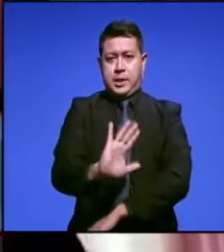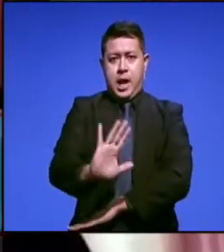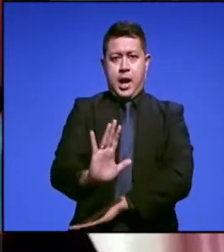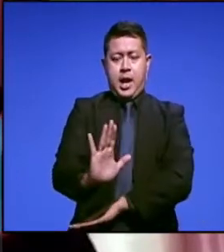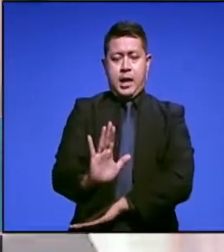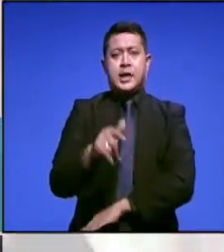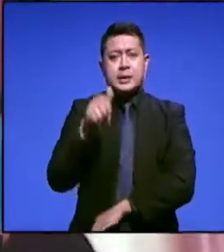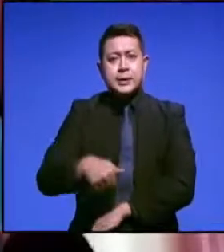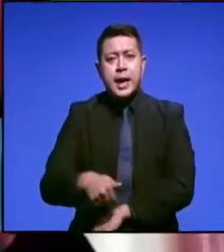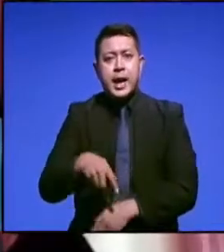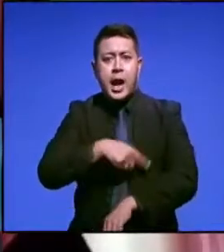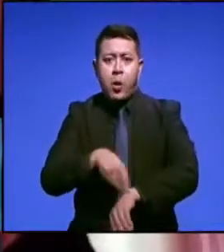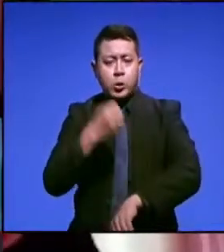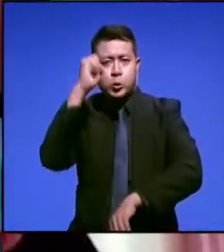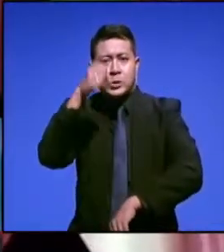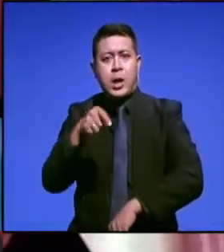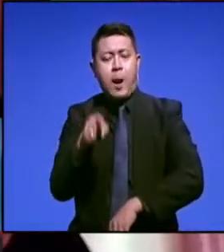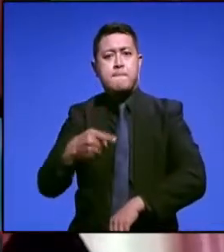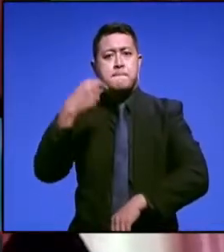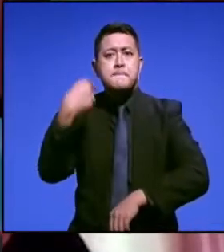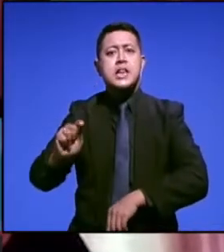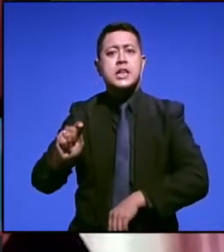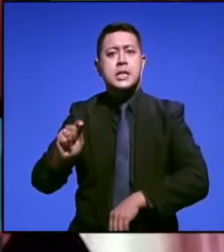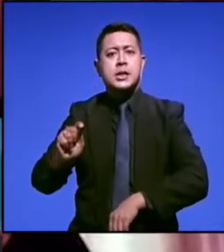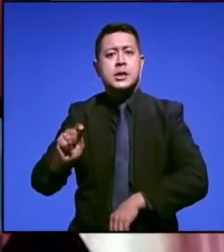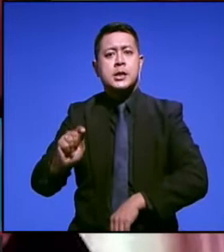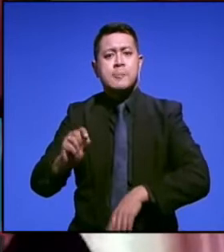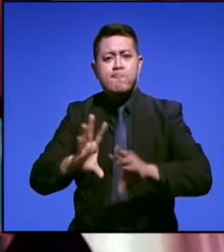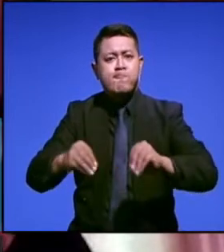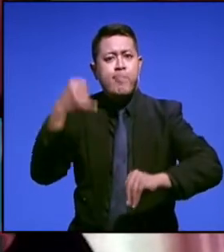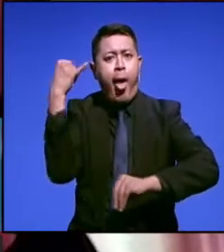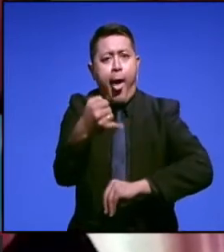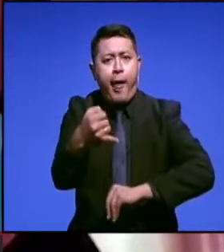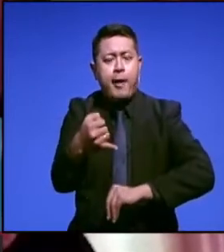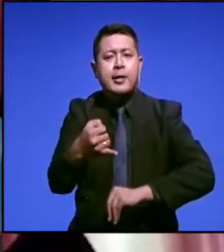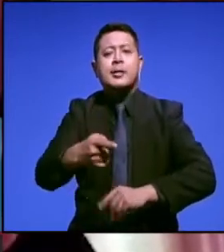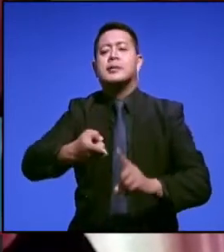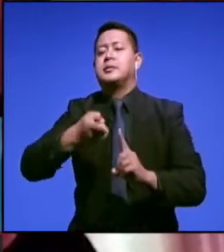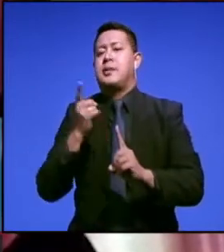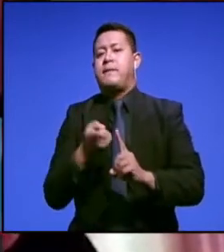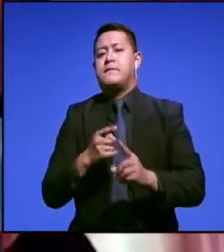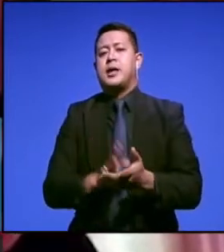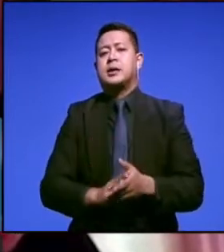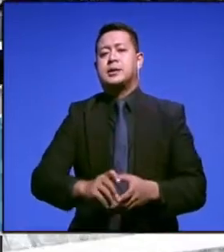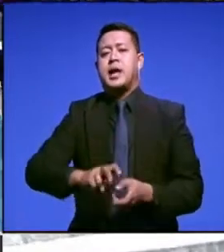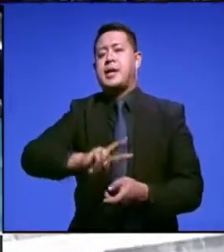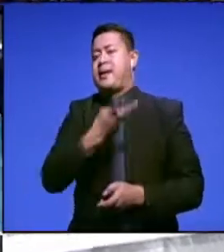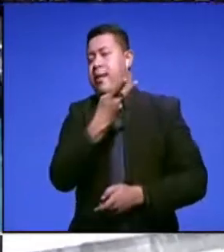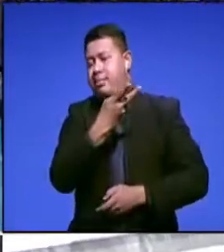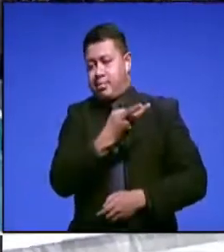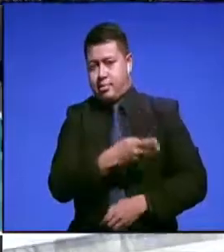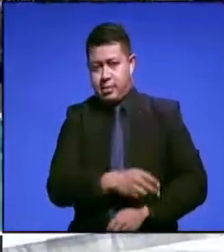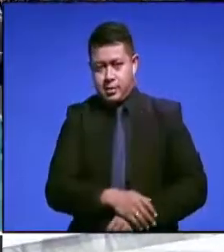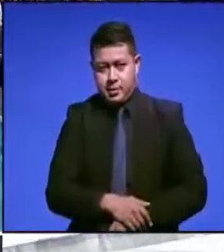Ini sedang krisis. Jika menteri itu tidak bekerja dengan baik, ya terpaksa akan diresap.